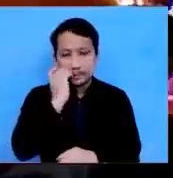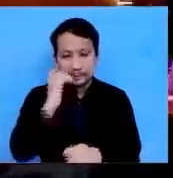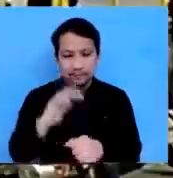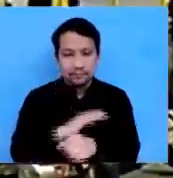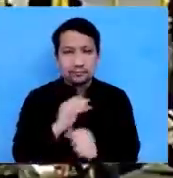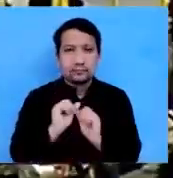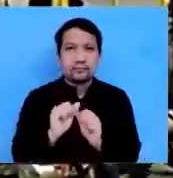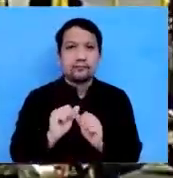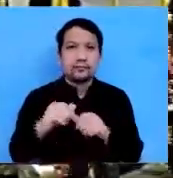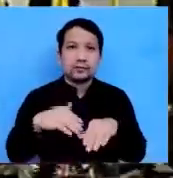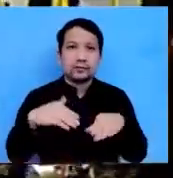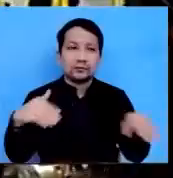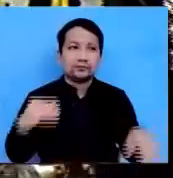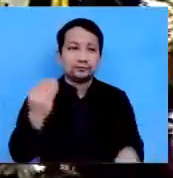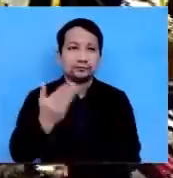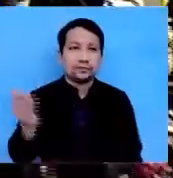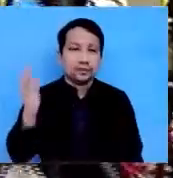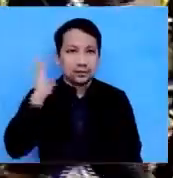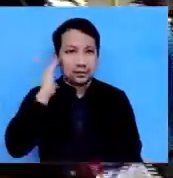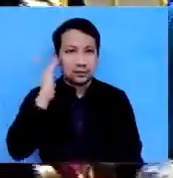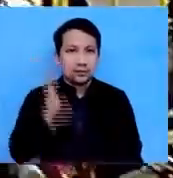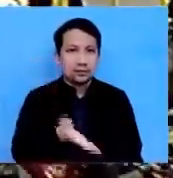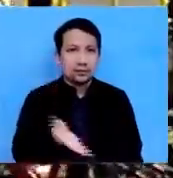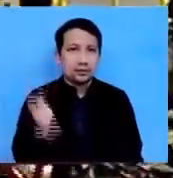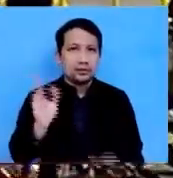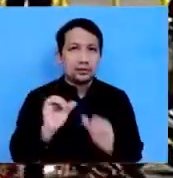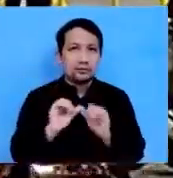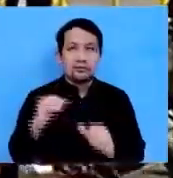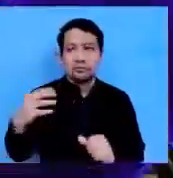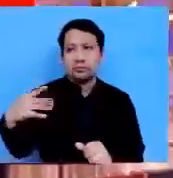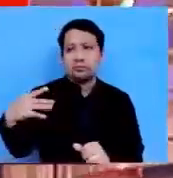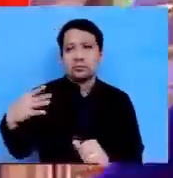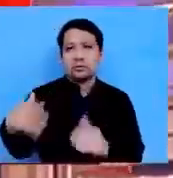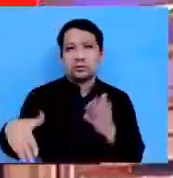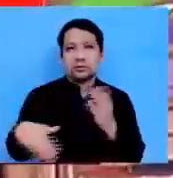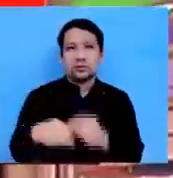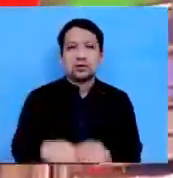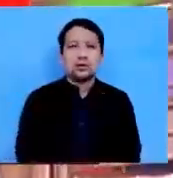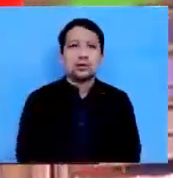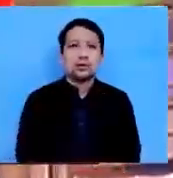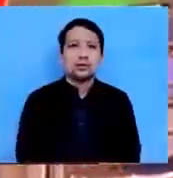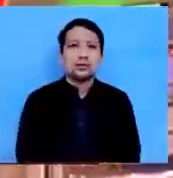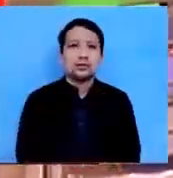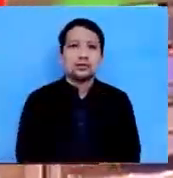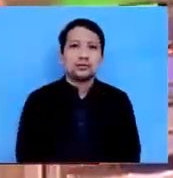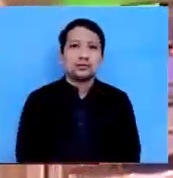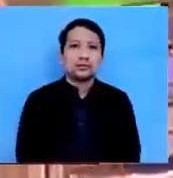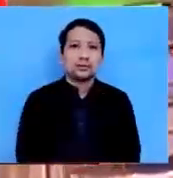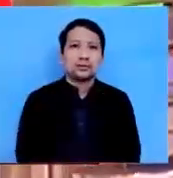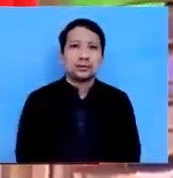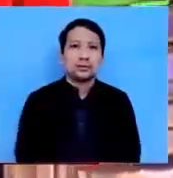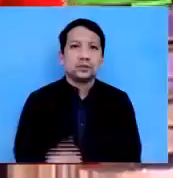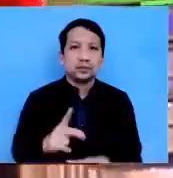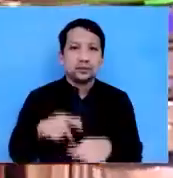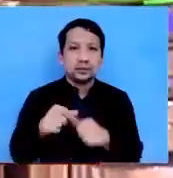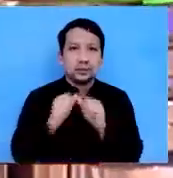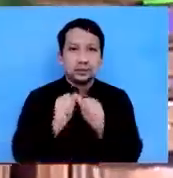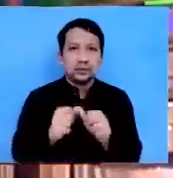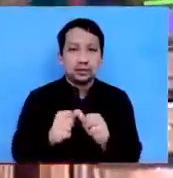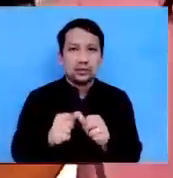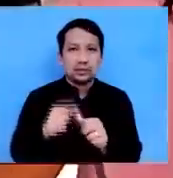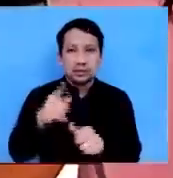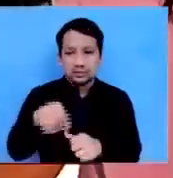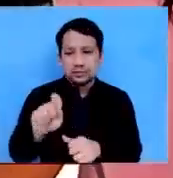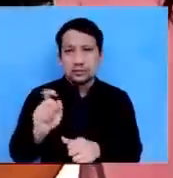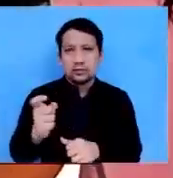biyahe. Kaya may mga chance passengers na naghihintay sa terminal. Sa Parañaque Integrated Terminal Exchange o PTEX